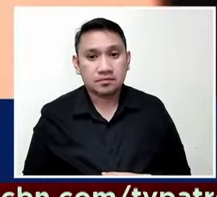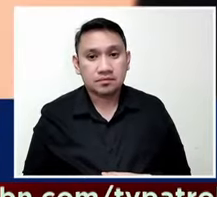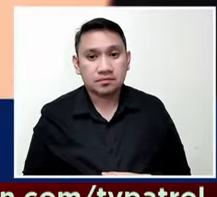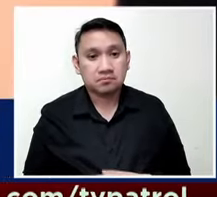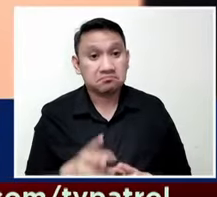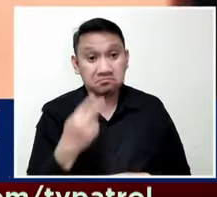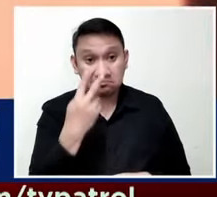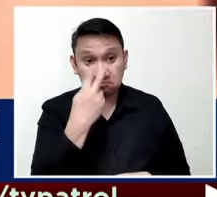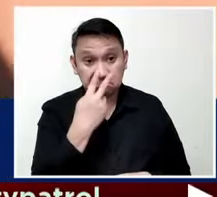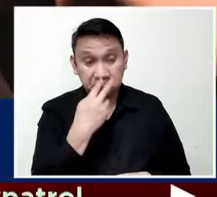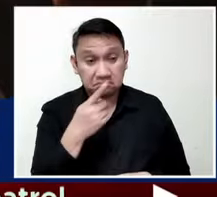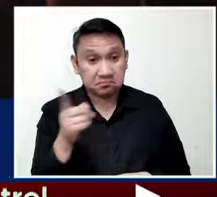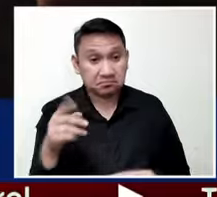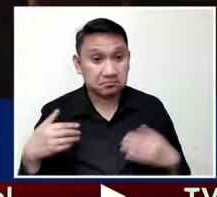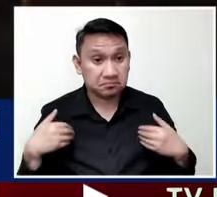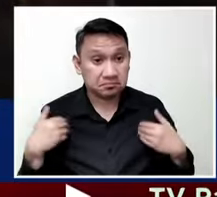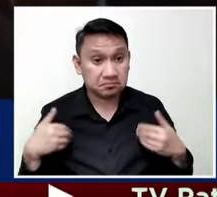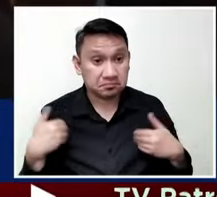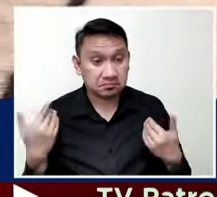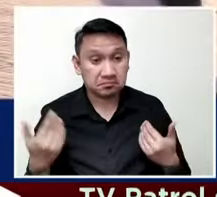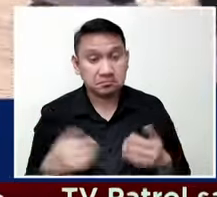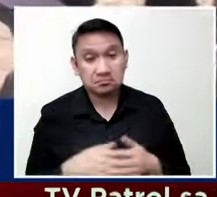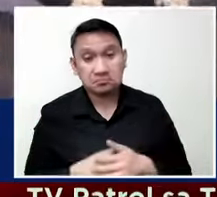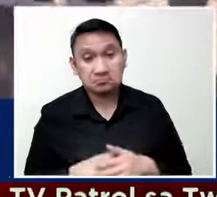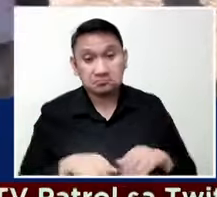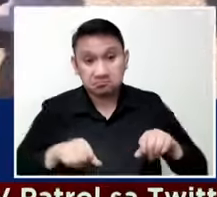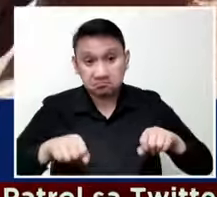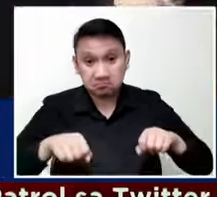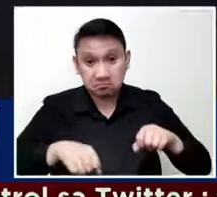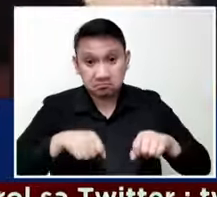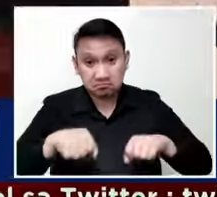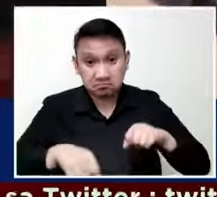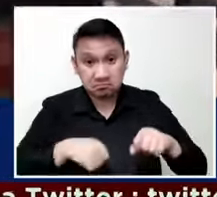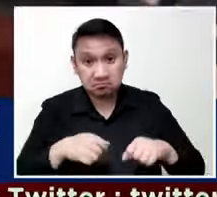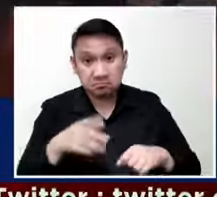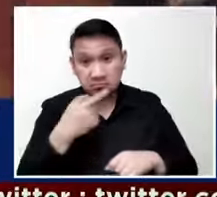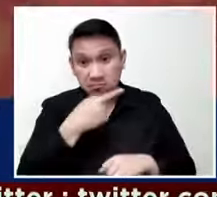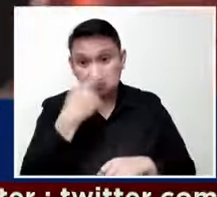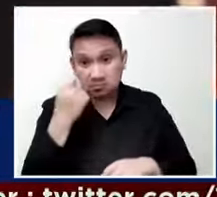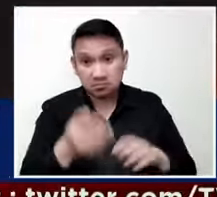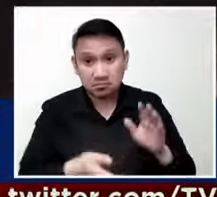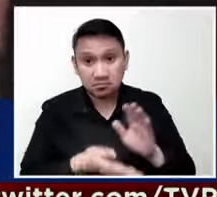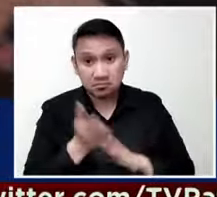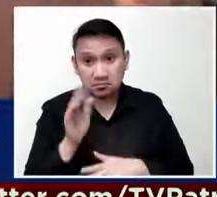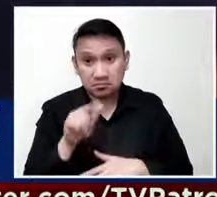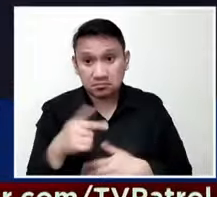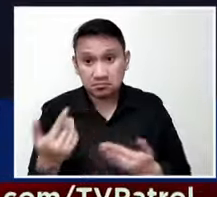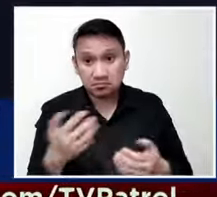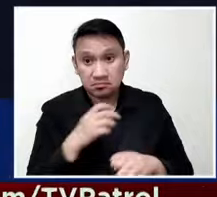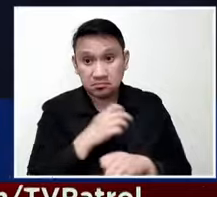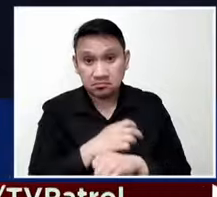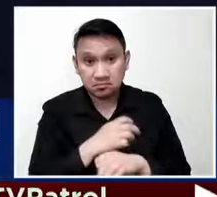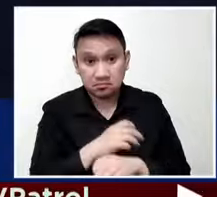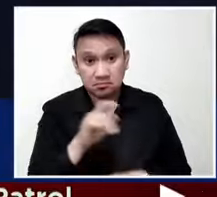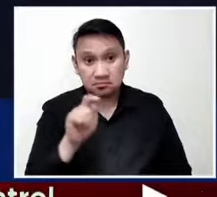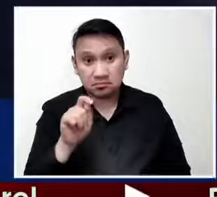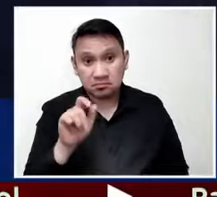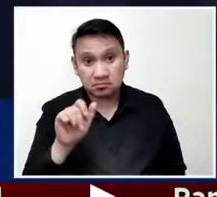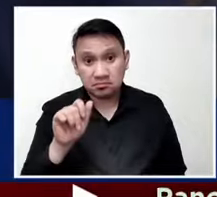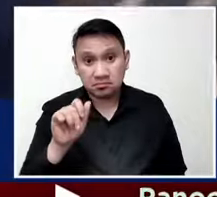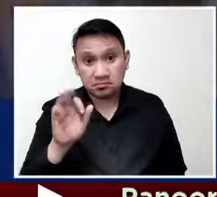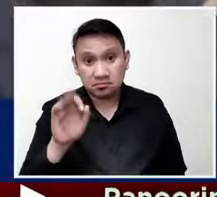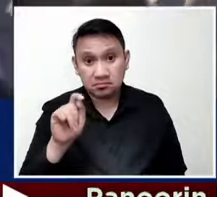Napaiyak na lang ang binatilyong ito na namamasada ng e-trike matapos mahuling dumadaan sa bahagi ng EDSA TAF sa Pasay City